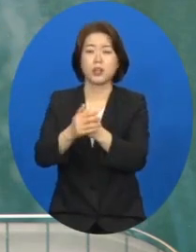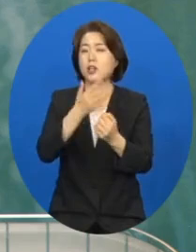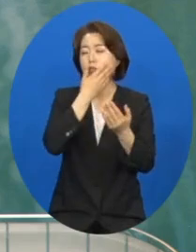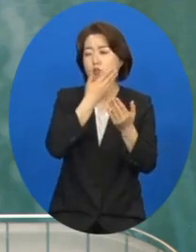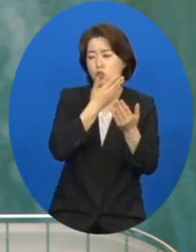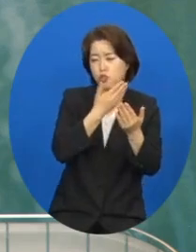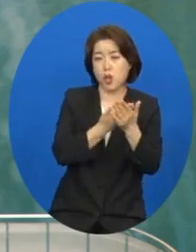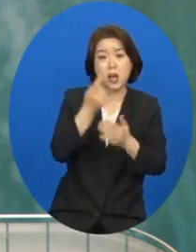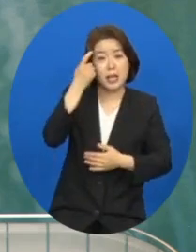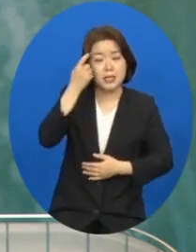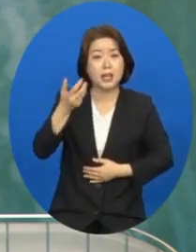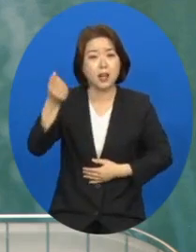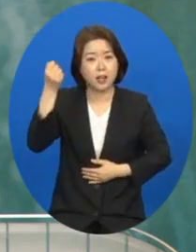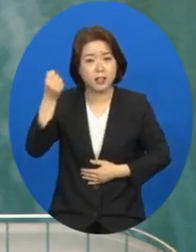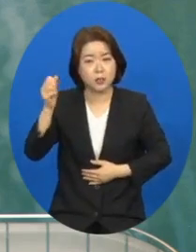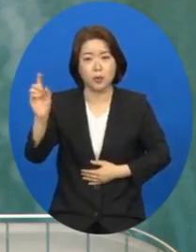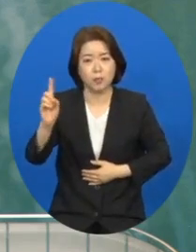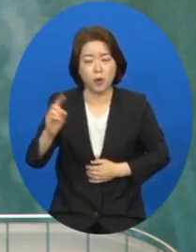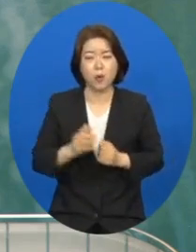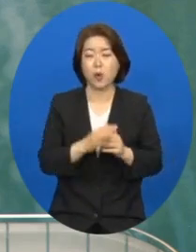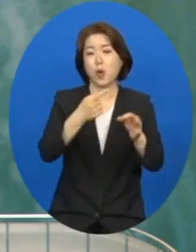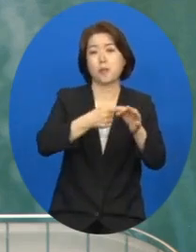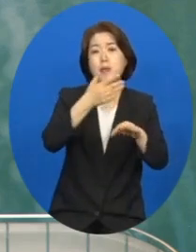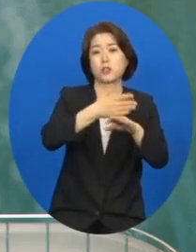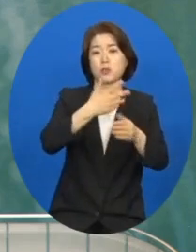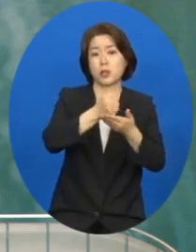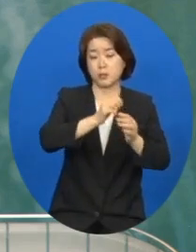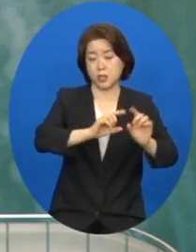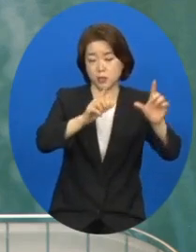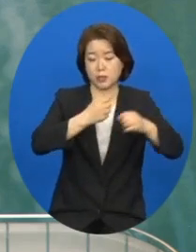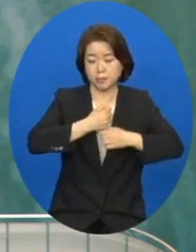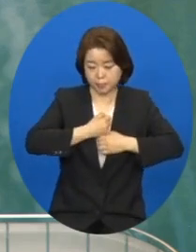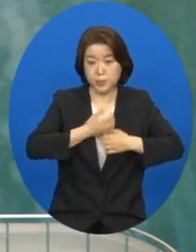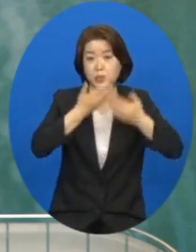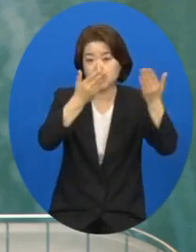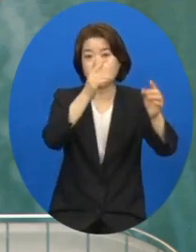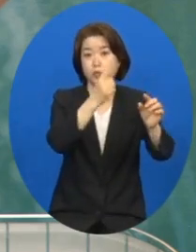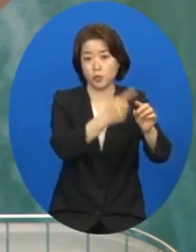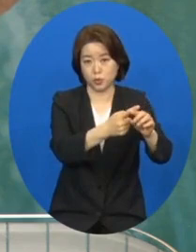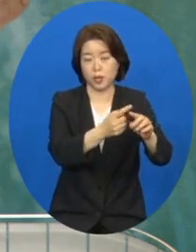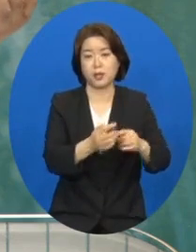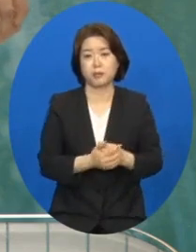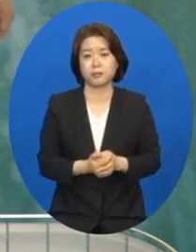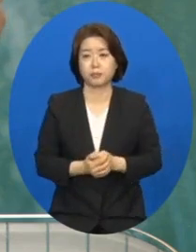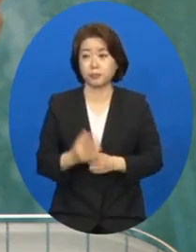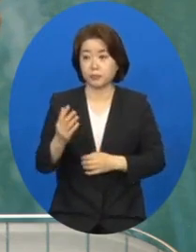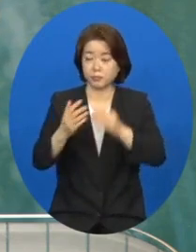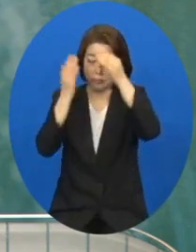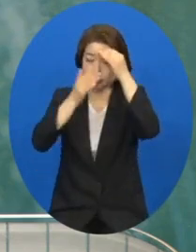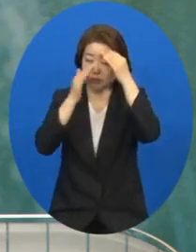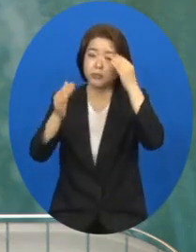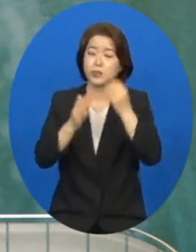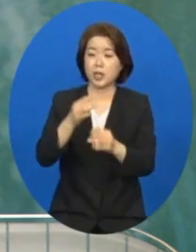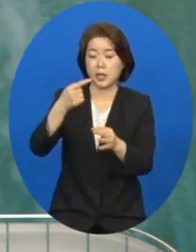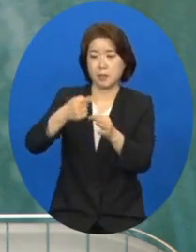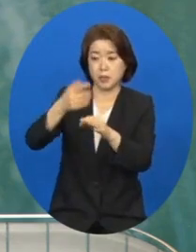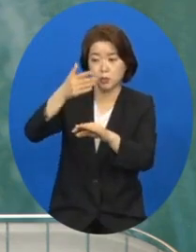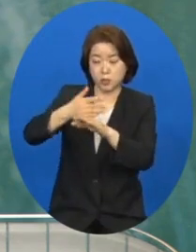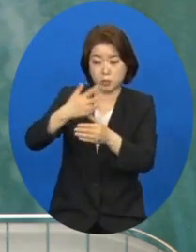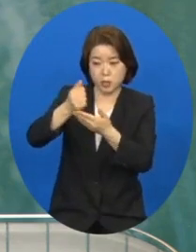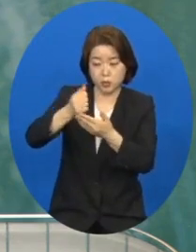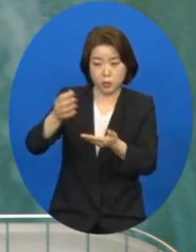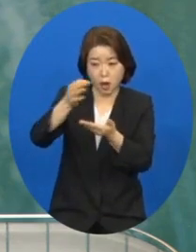중요하게 생각하면서 맥주감사주의를 지키다가 성도들이 맥주감사주의 헌금을 드린